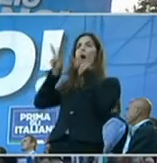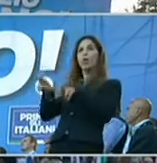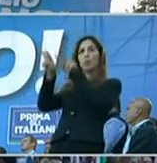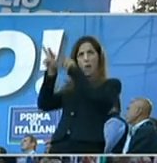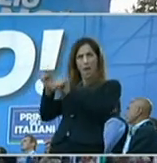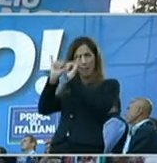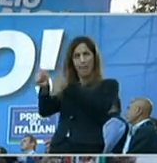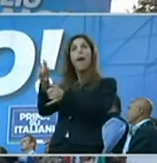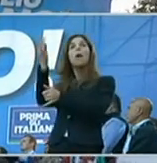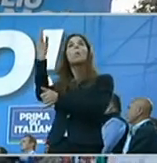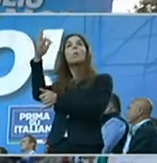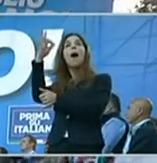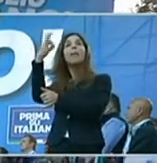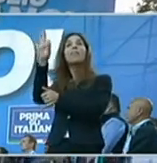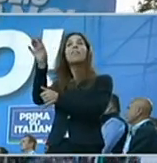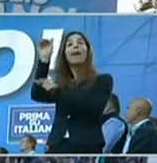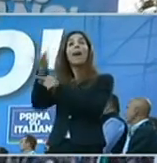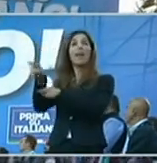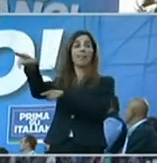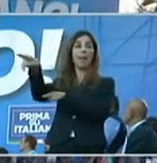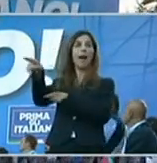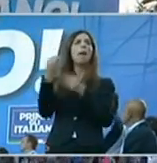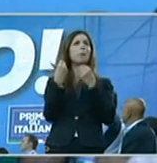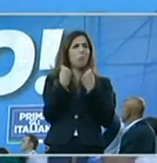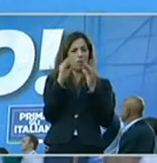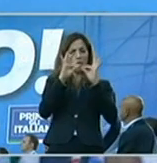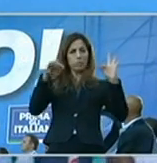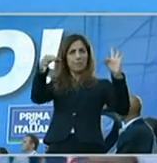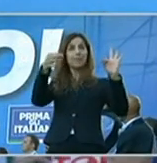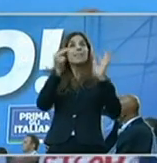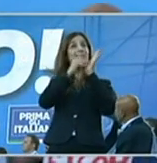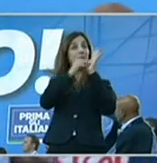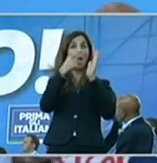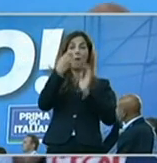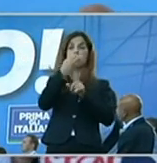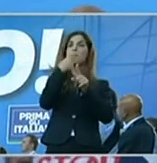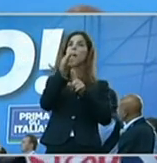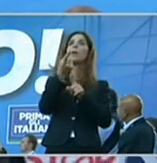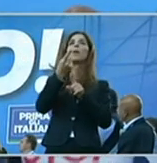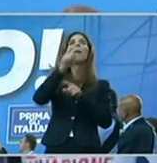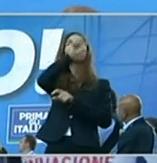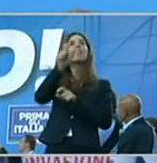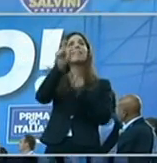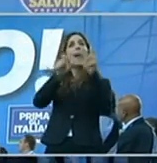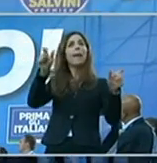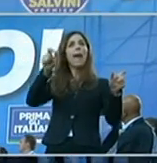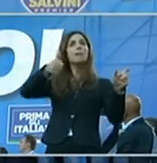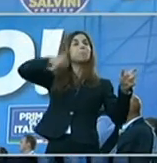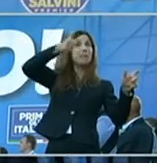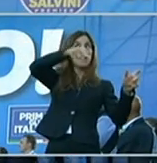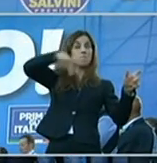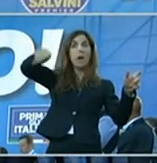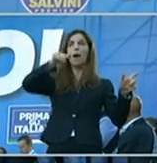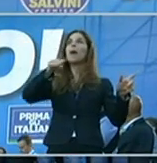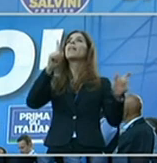qualificata, perché quando scriviamo prima gli italiani, se lo mettano in testa i giornalisti